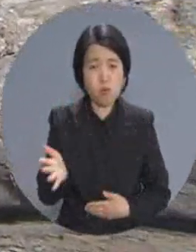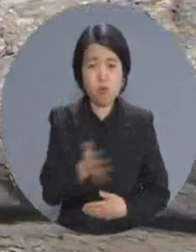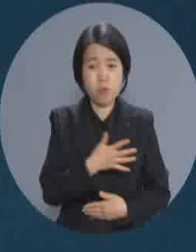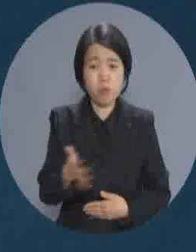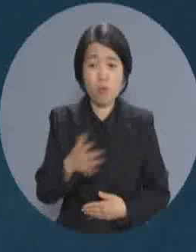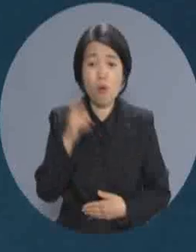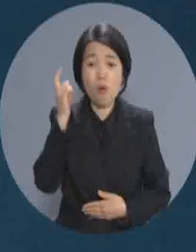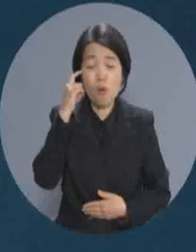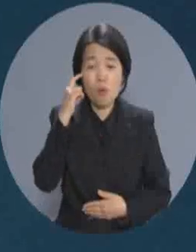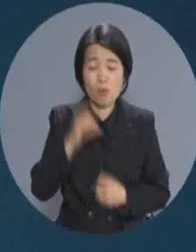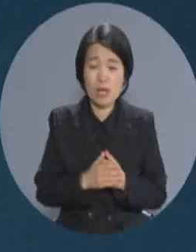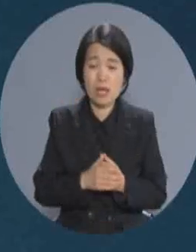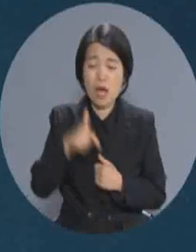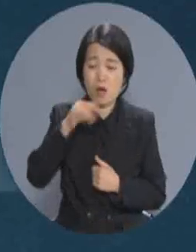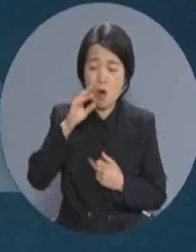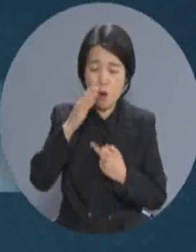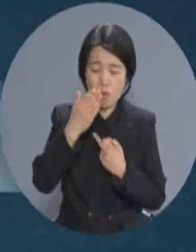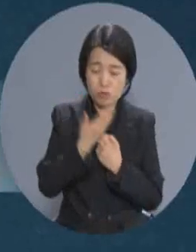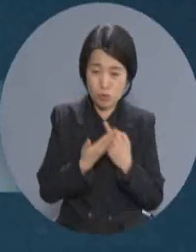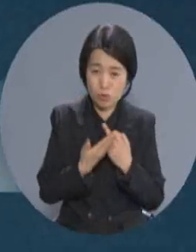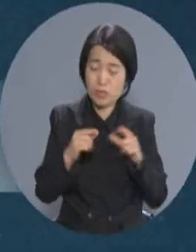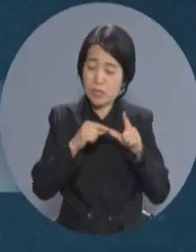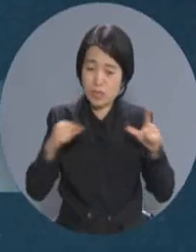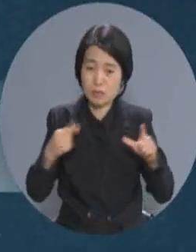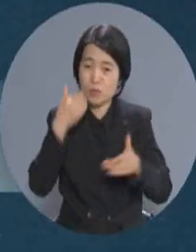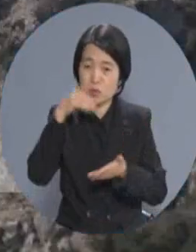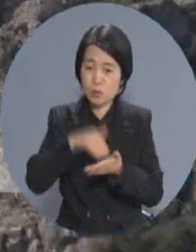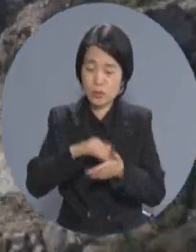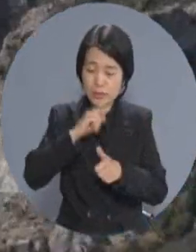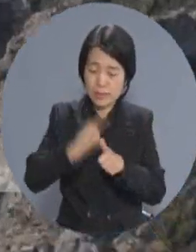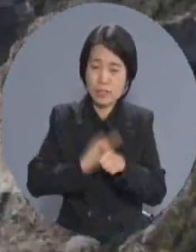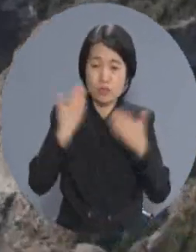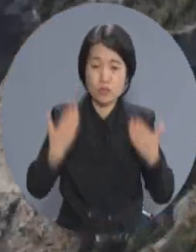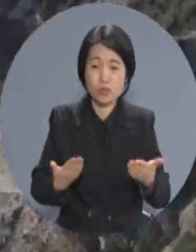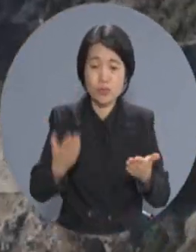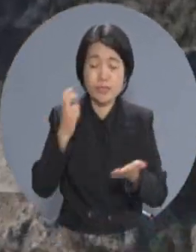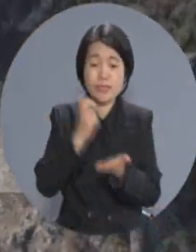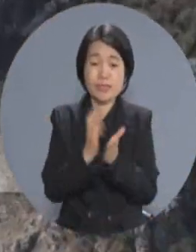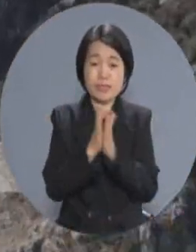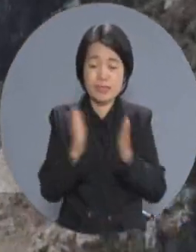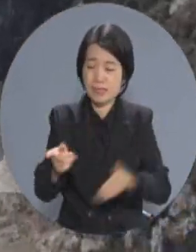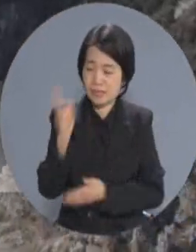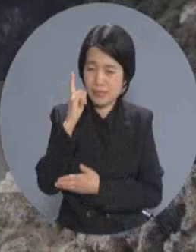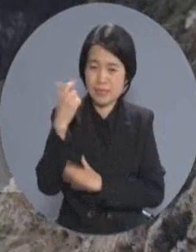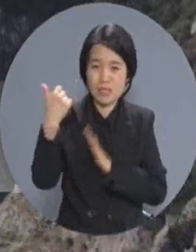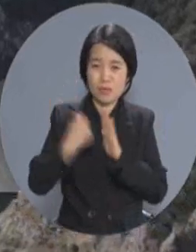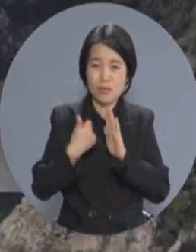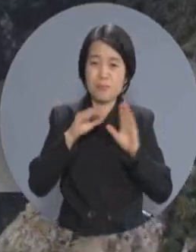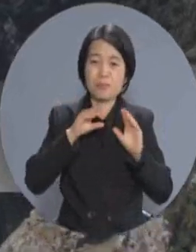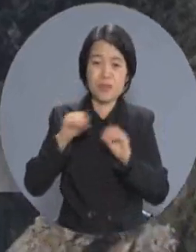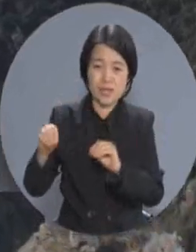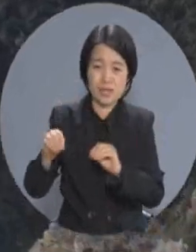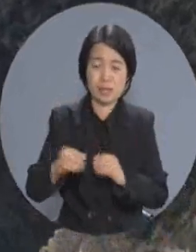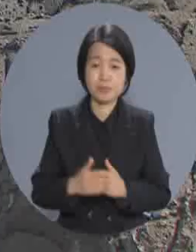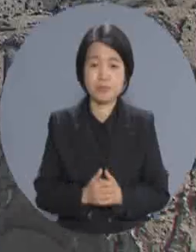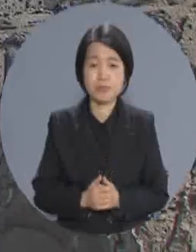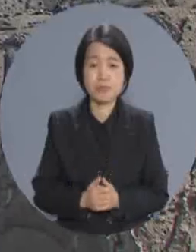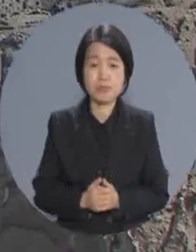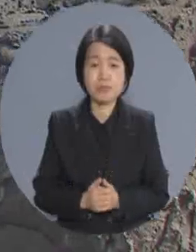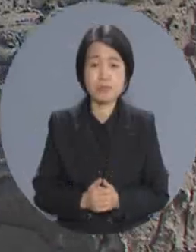고요합니다 거문도 소도 일부 구간의 갯바위 생태 휴식재가 시행되면서 낚시객 출입이 제한됐기